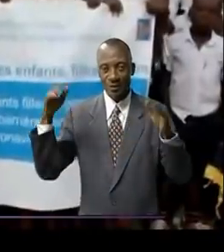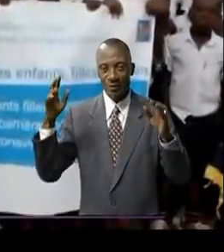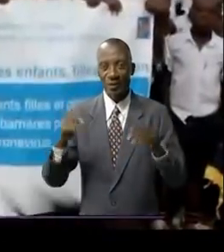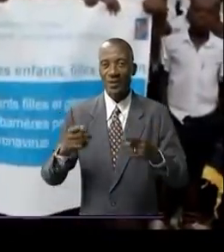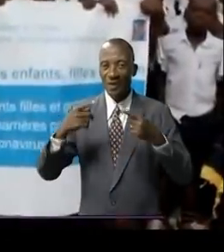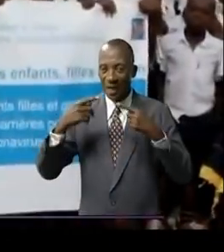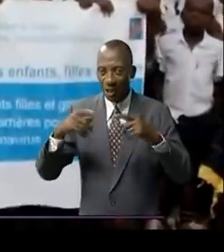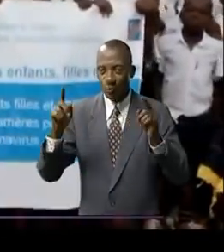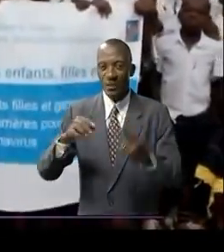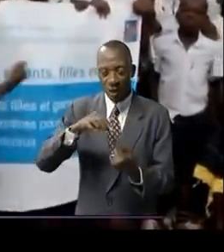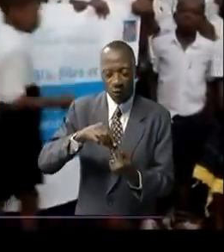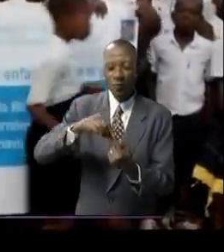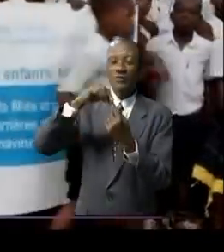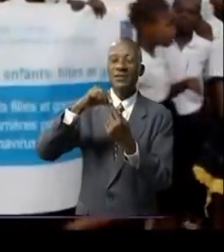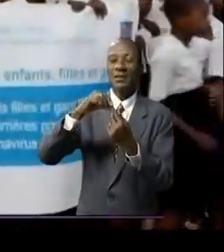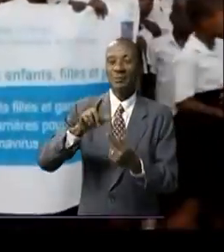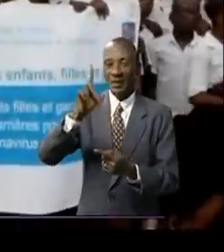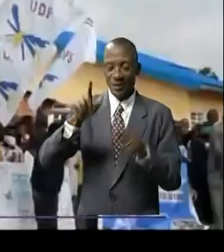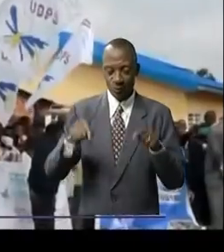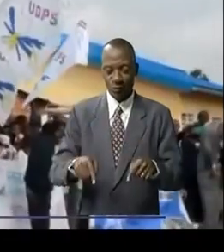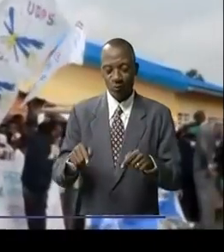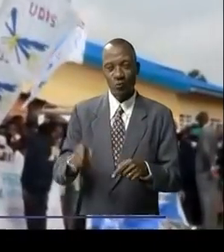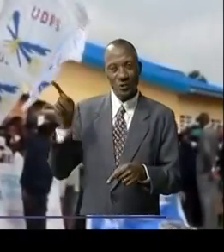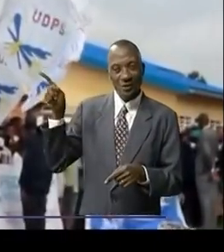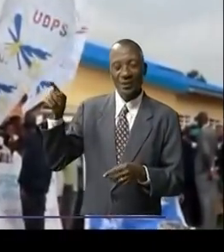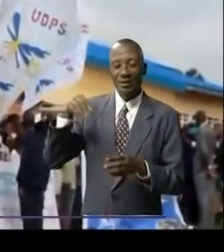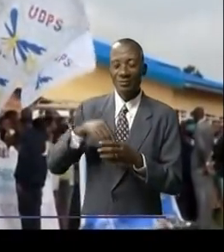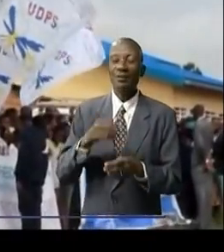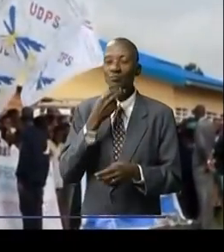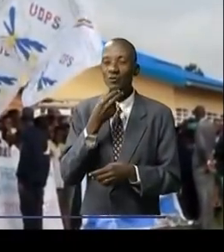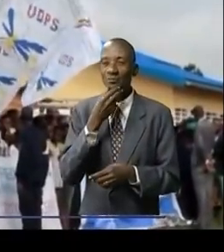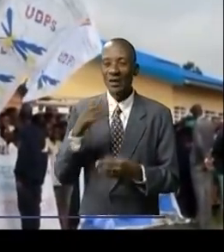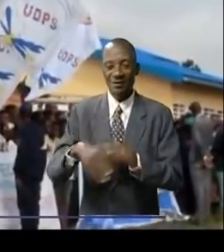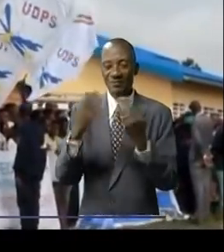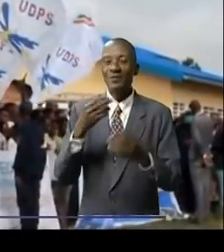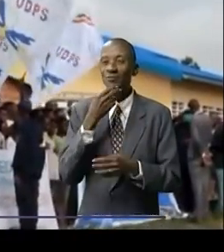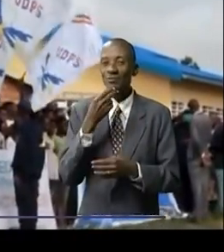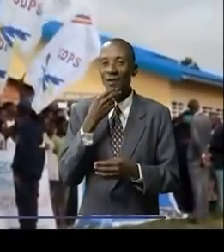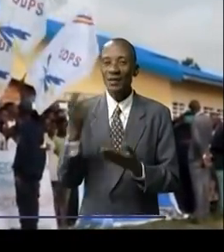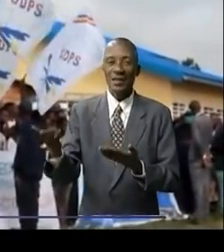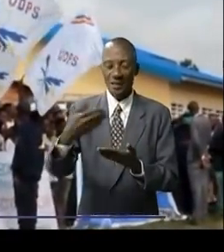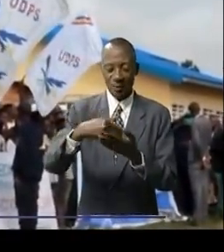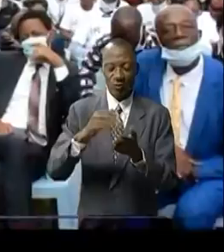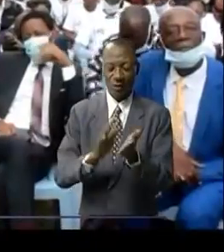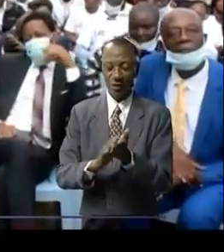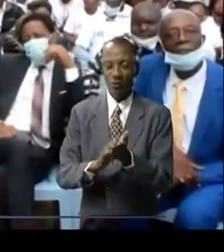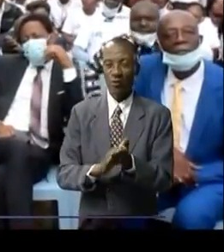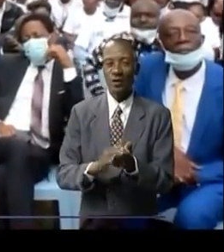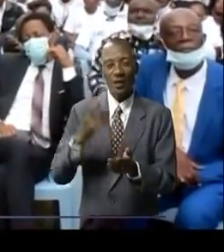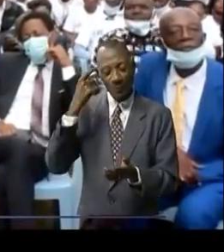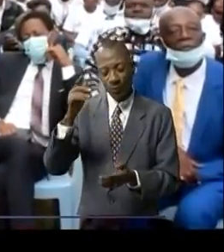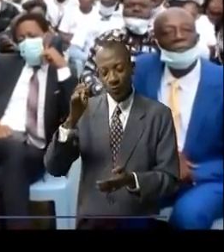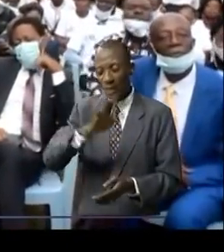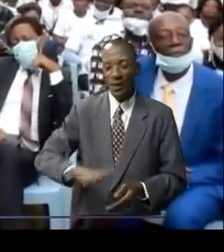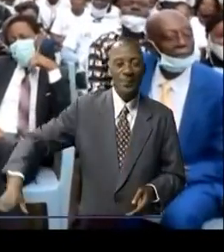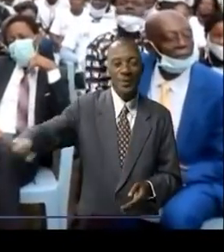officiellement ce lundi 4 octobre à partir de l'EP Kabongo dans la commune de Dibindi en Mbujimayi la rentrée scolaire sur toute l'étendue de la République